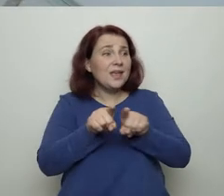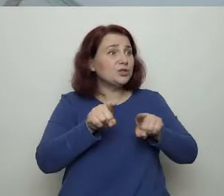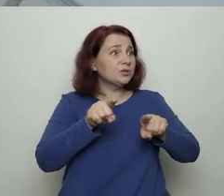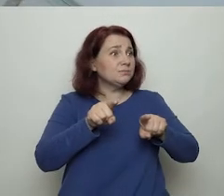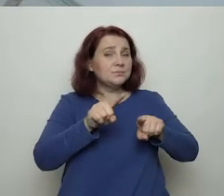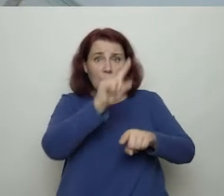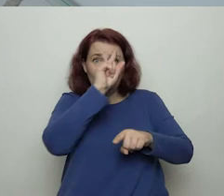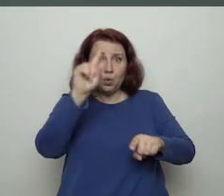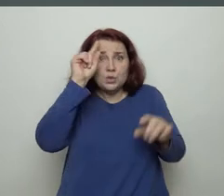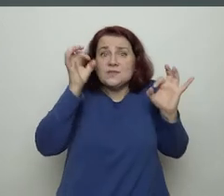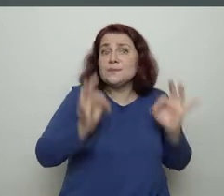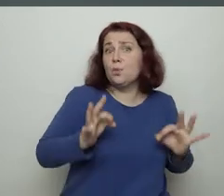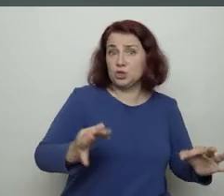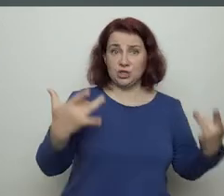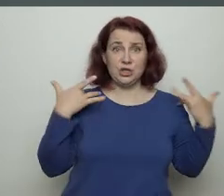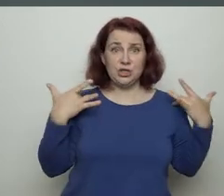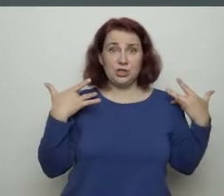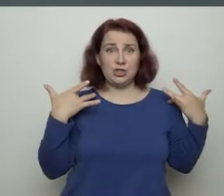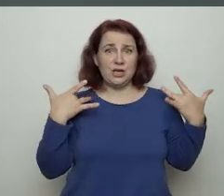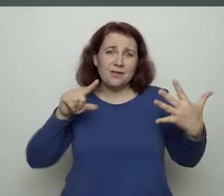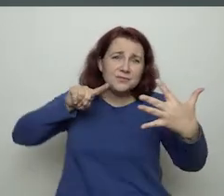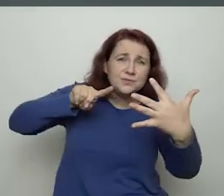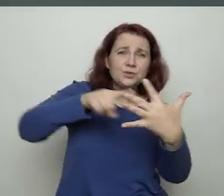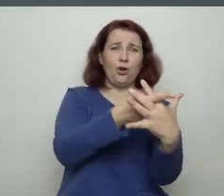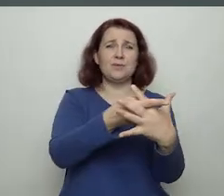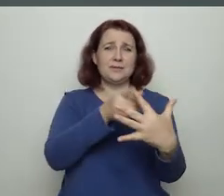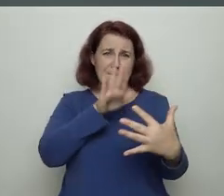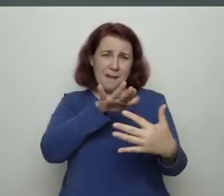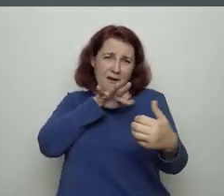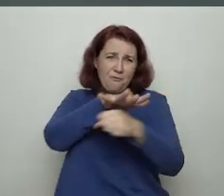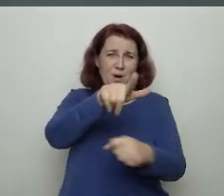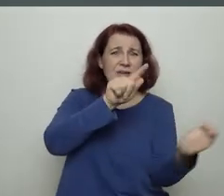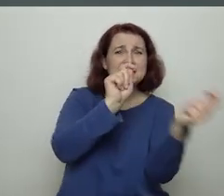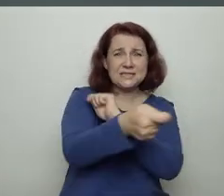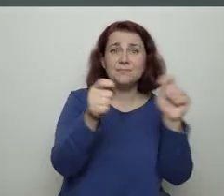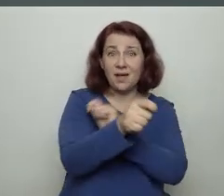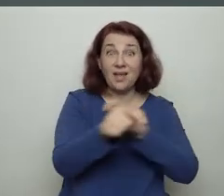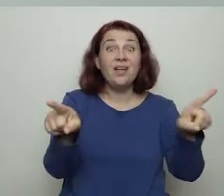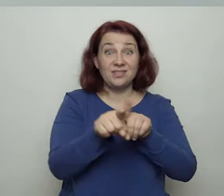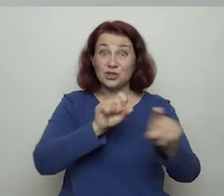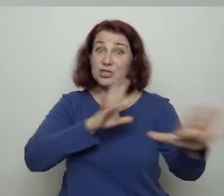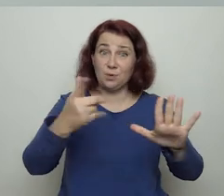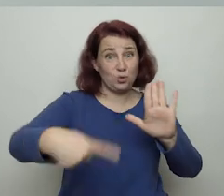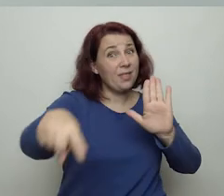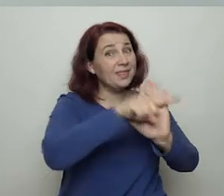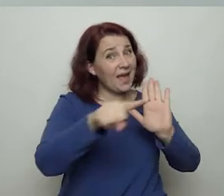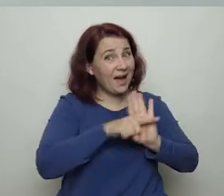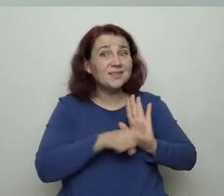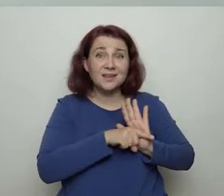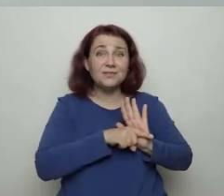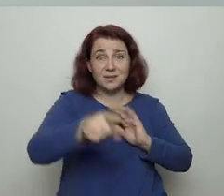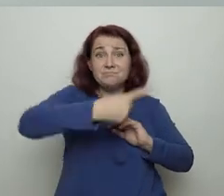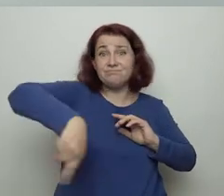pokolenie i środowisko współczesnych ludzi ingeruje i zmienia również w sposób mocno